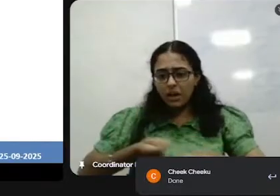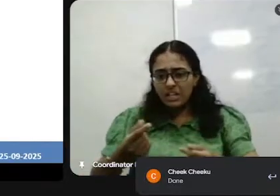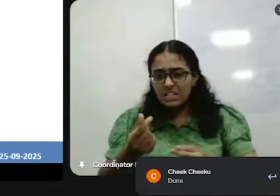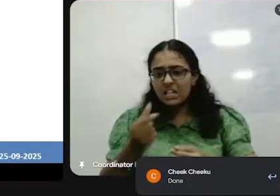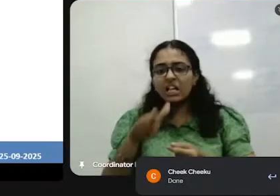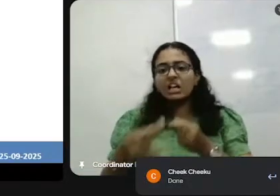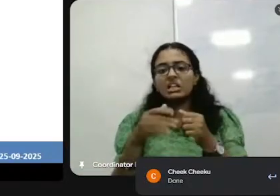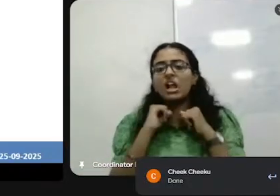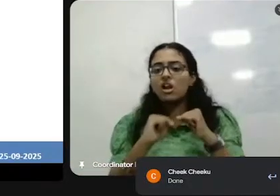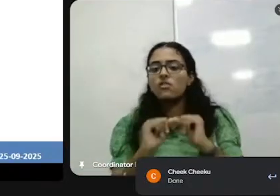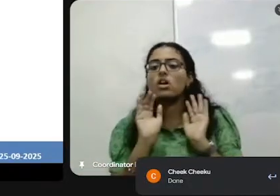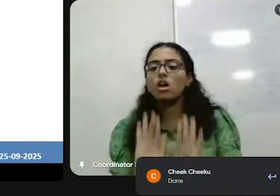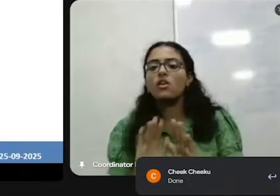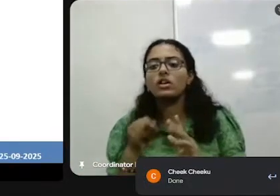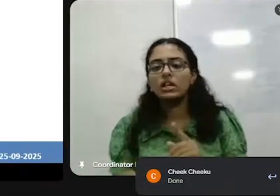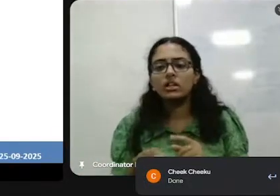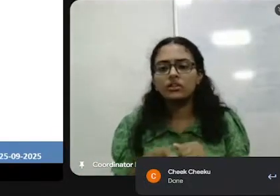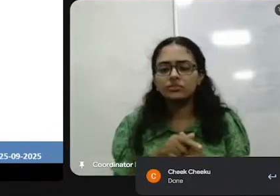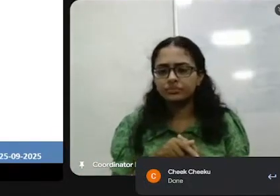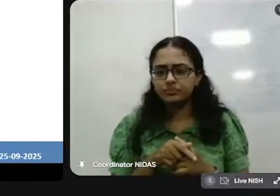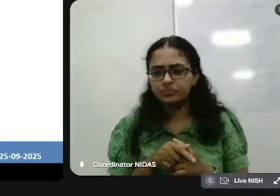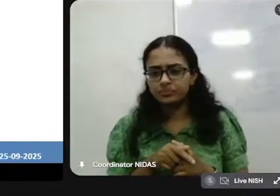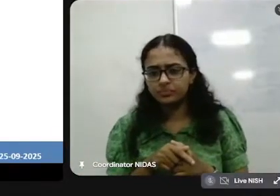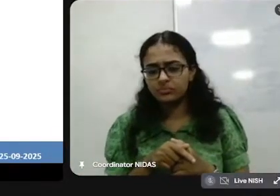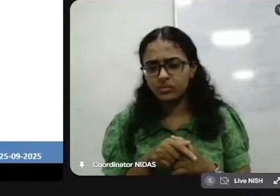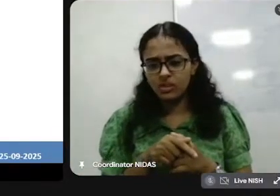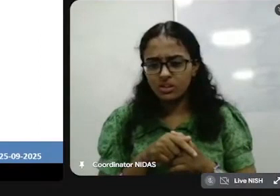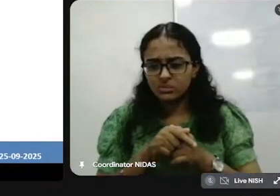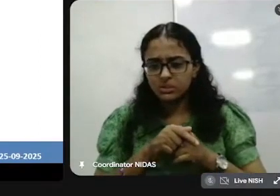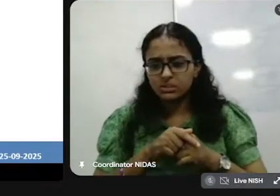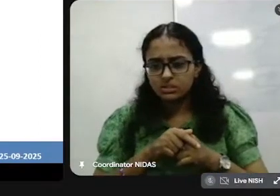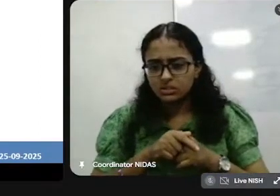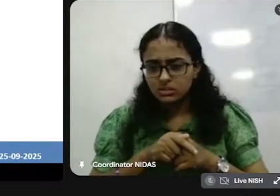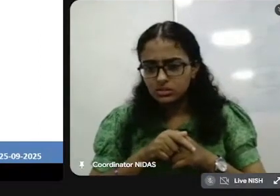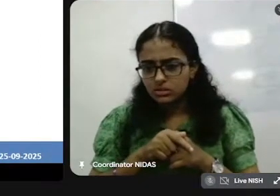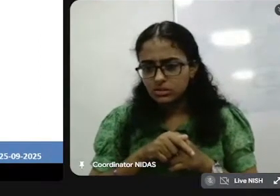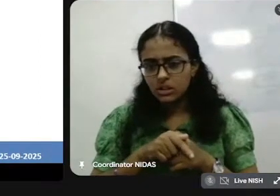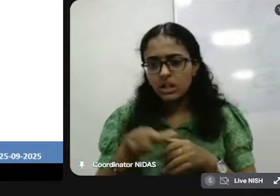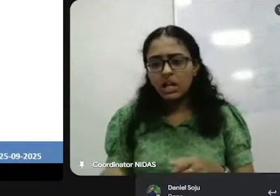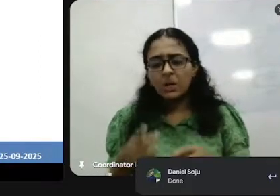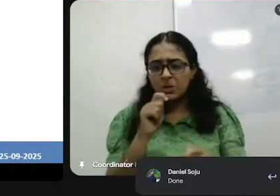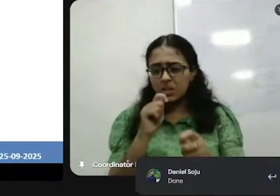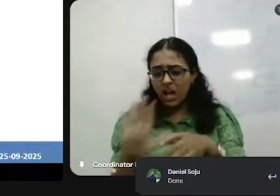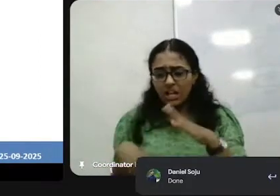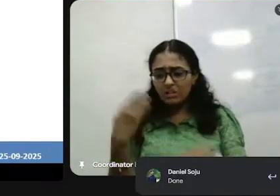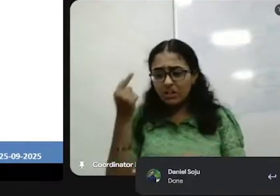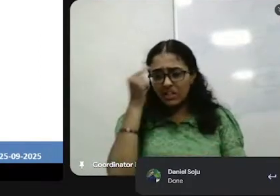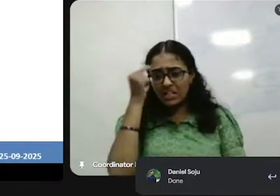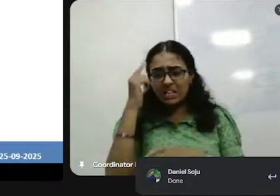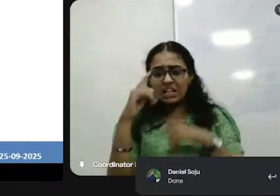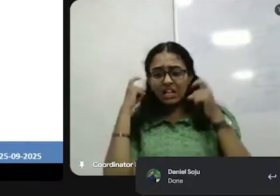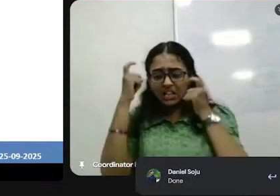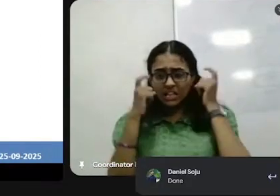ചെയ്യുന്നുണ്ടായിരിക്കാം. അപ്പൊ ഏറ്റവും കൂടുതൽ ആൾക്കാർ കൂടുതലായിട്ട് ഫേസ് ചെയ്യുന്നത് തിരികെ ജോലിക്ക് പോകാൻ പറ്റുമോ, എന്നെ കൊണ്ട്